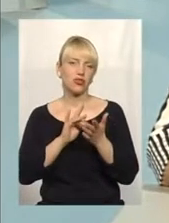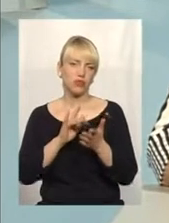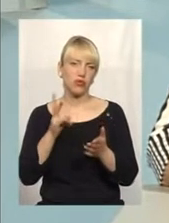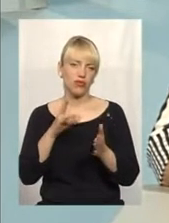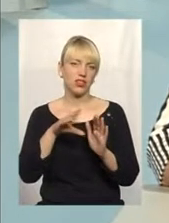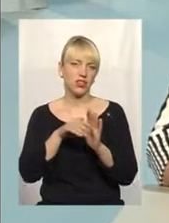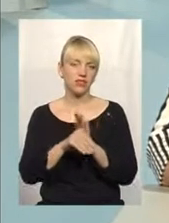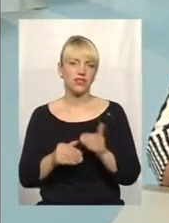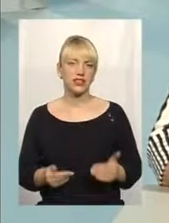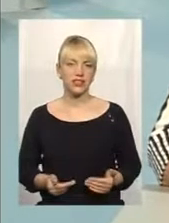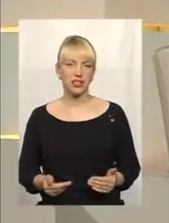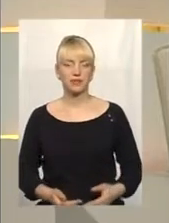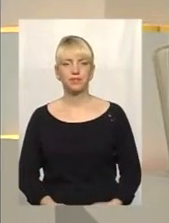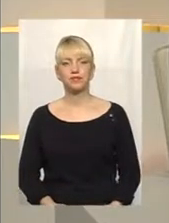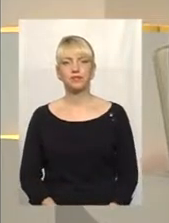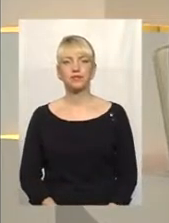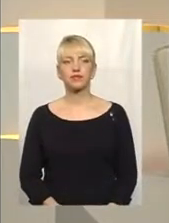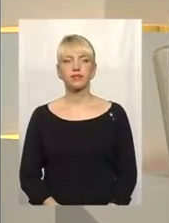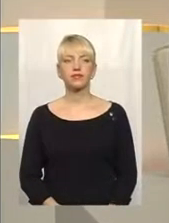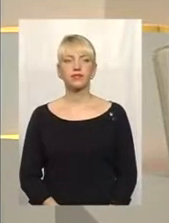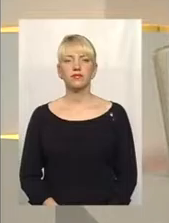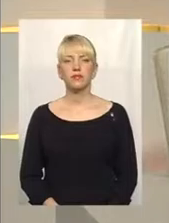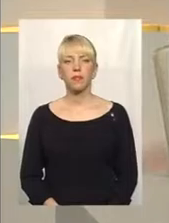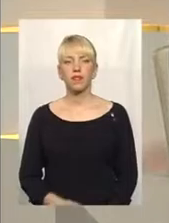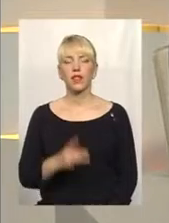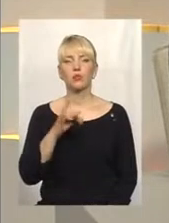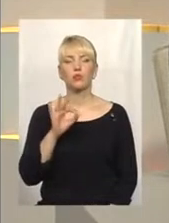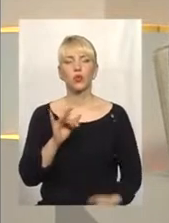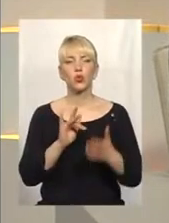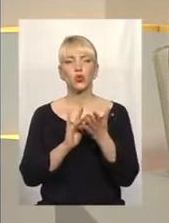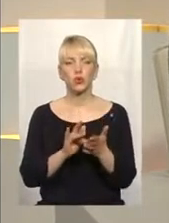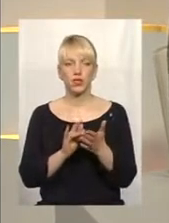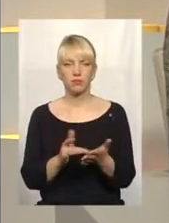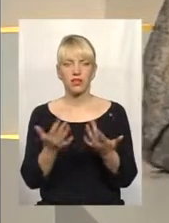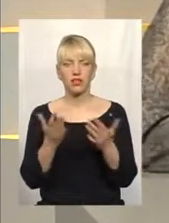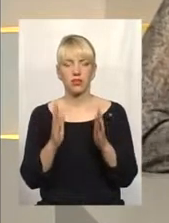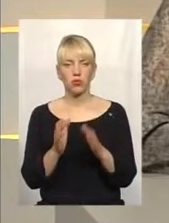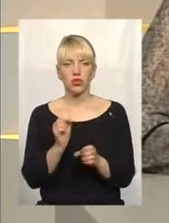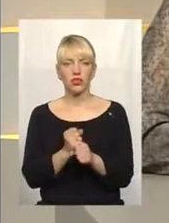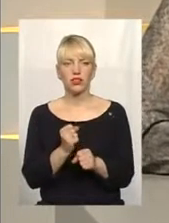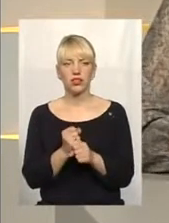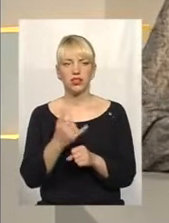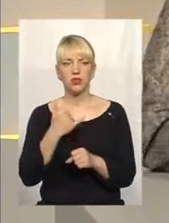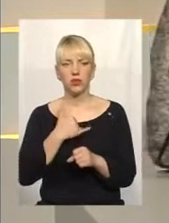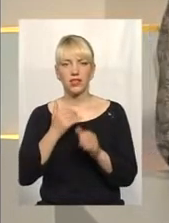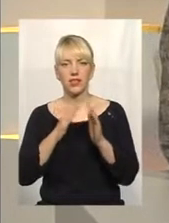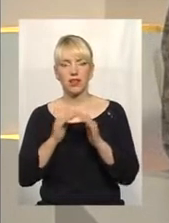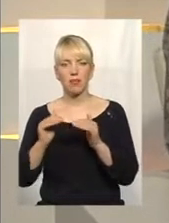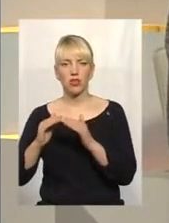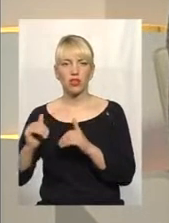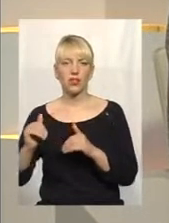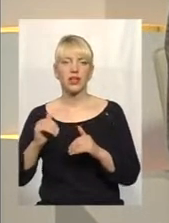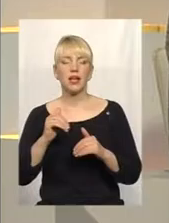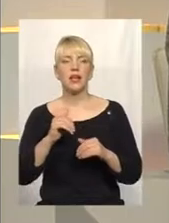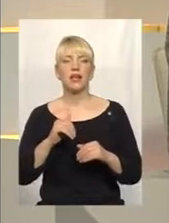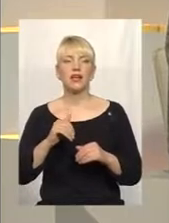нас. Оксано Володимирівно, до речі, про туризм. Скільки буде діяти в нас наметових містечок? Чи